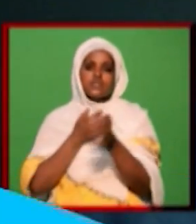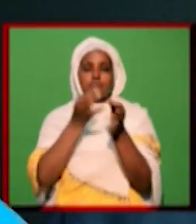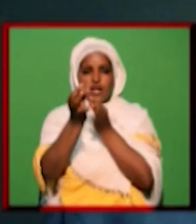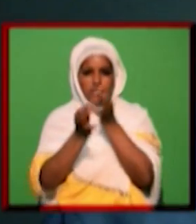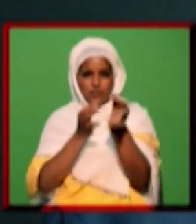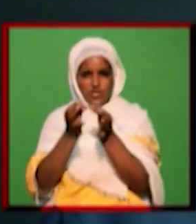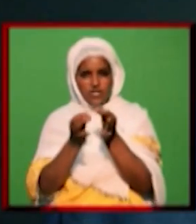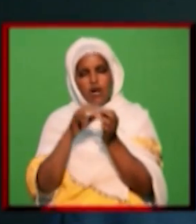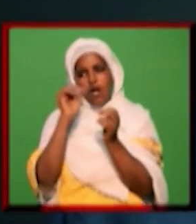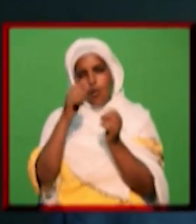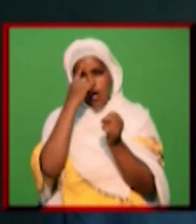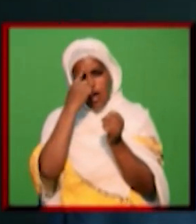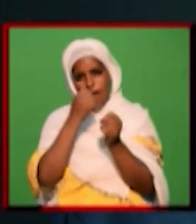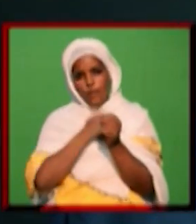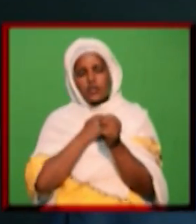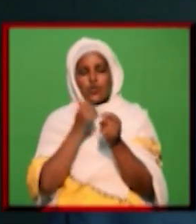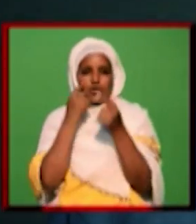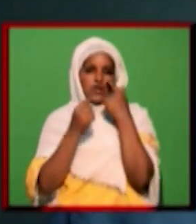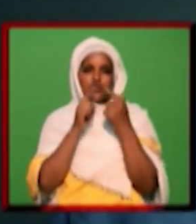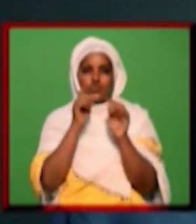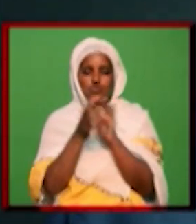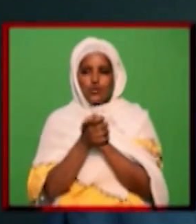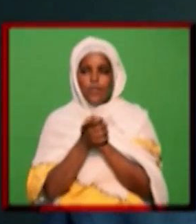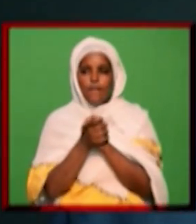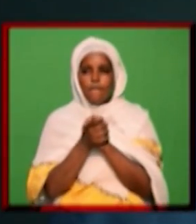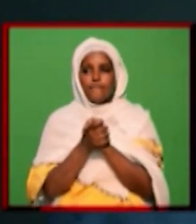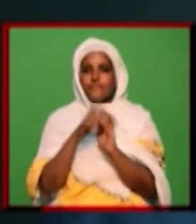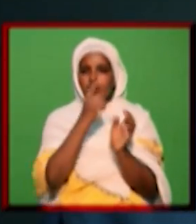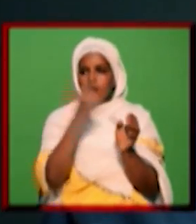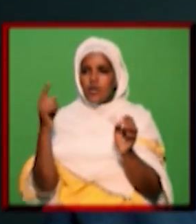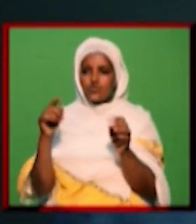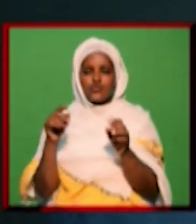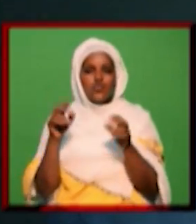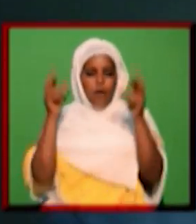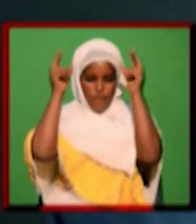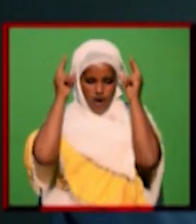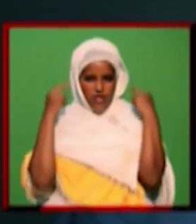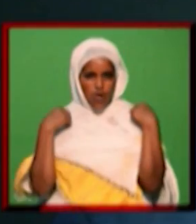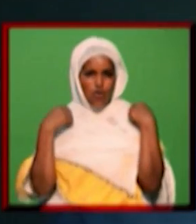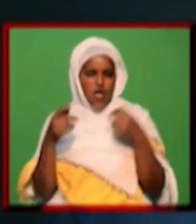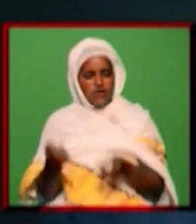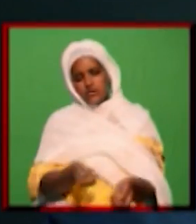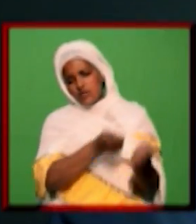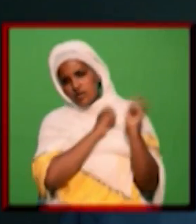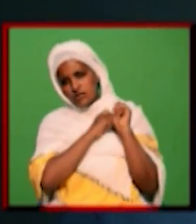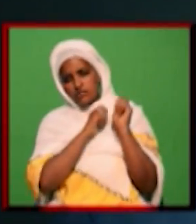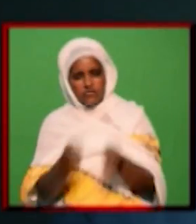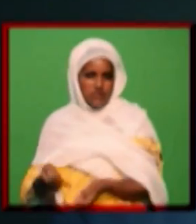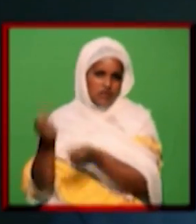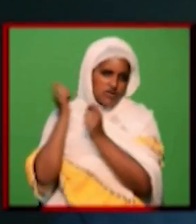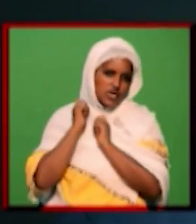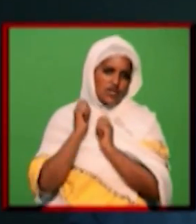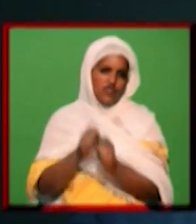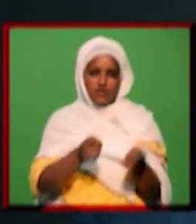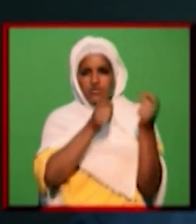يمنجلصبت او اماناوي لبسونو انديو من عندن باتاويان يغرفالو بسنسلت